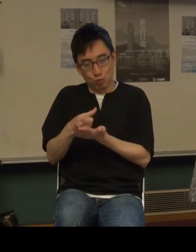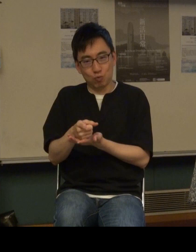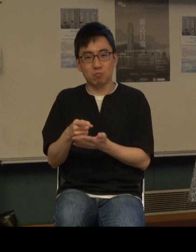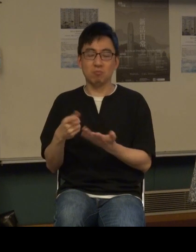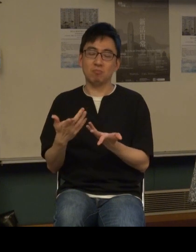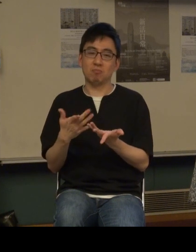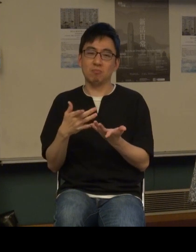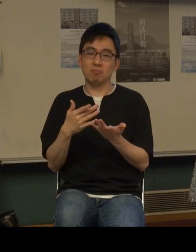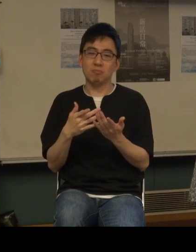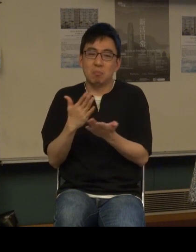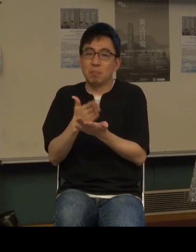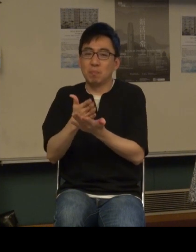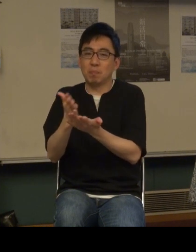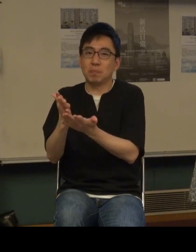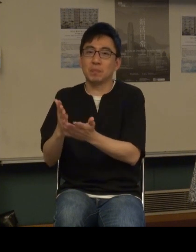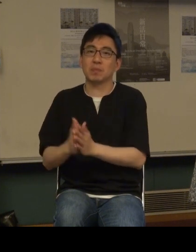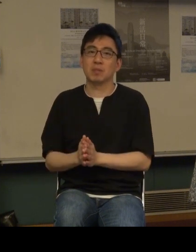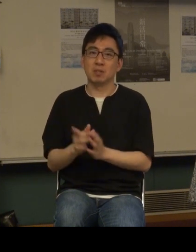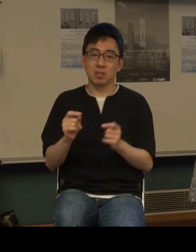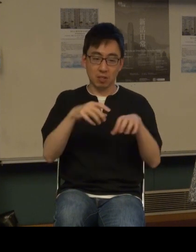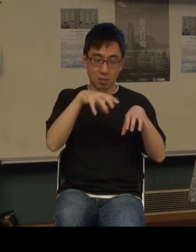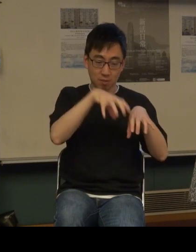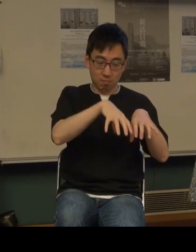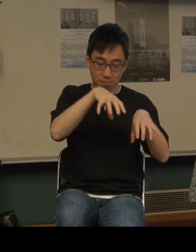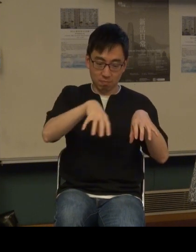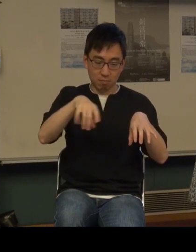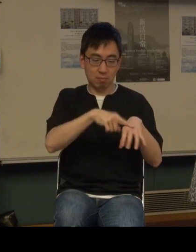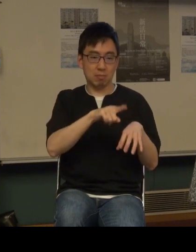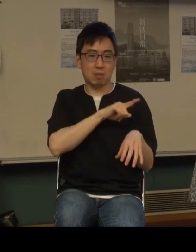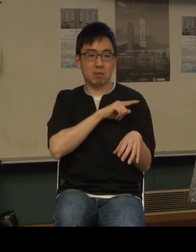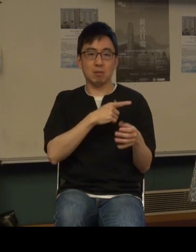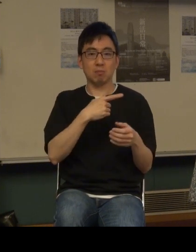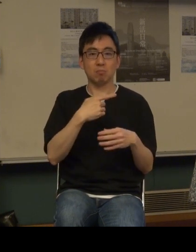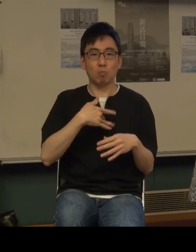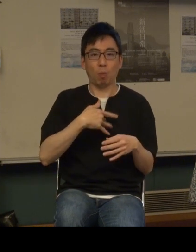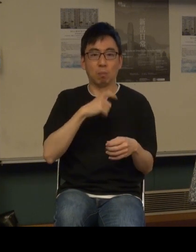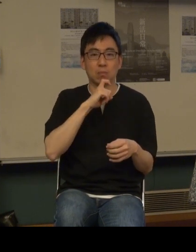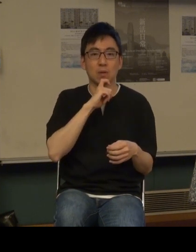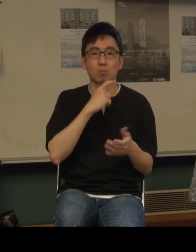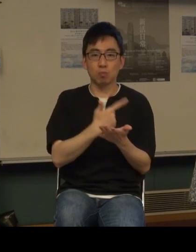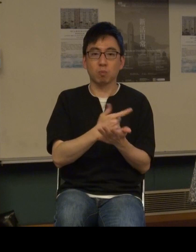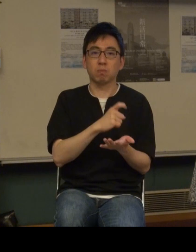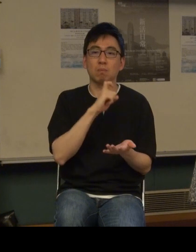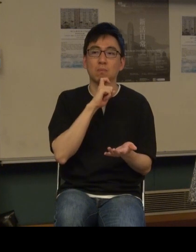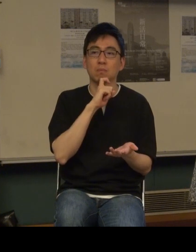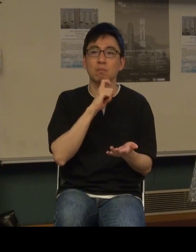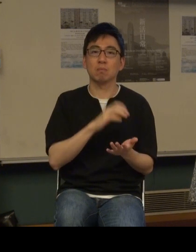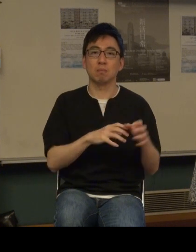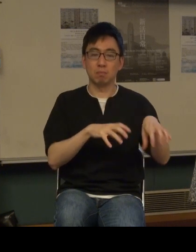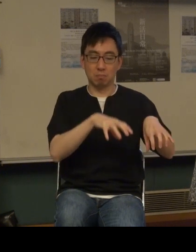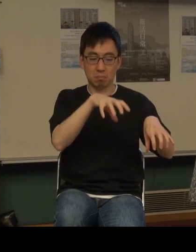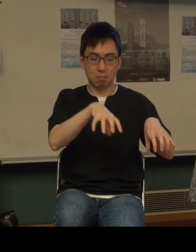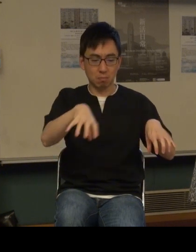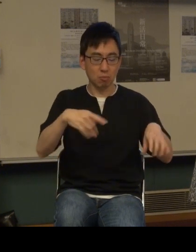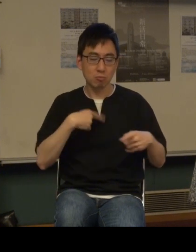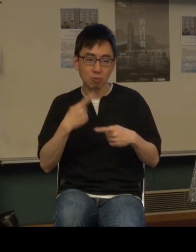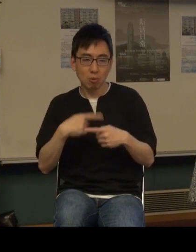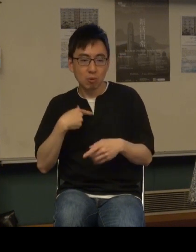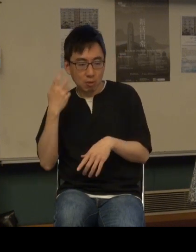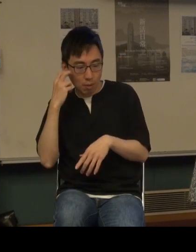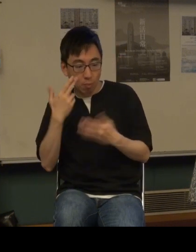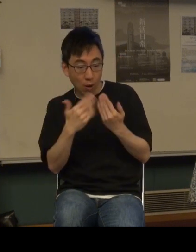方。每一座咧其實係有佢自己嘅功能，所以咧佢只不過係根據個功能咧去規劃呢間學